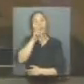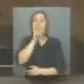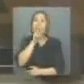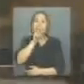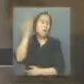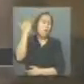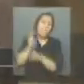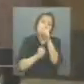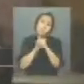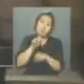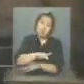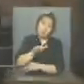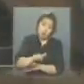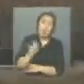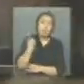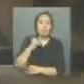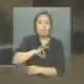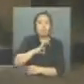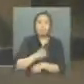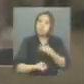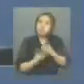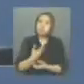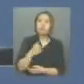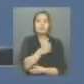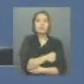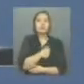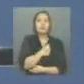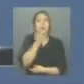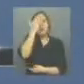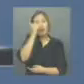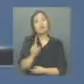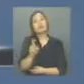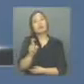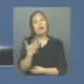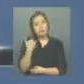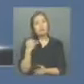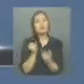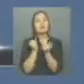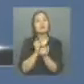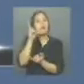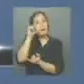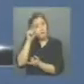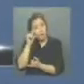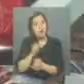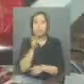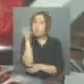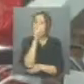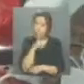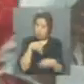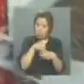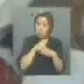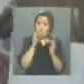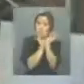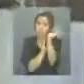เยาว์ได้แสดงความเสียใจต่อการจากไปของวินนี่เรารู้จักทั้งมารดาของวินนี่ซึ่งเป็นนักร้องประจำโบสถ์รวมทั้